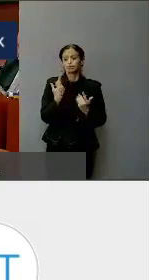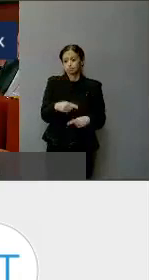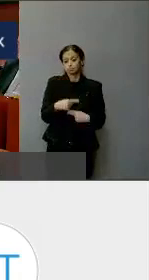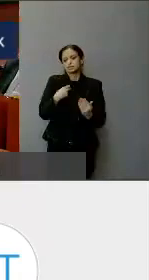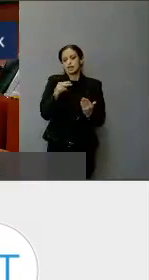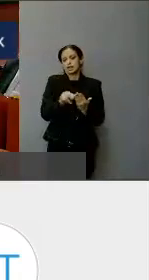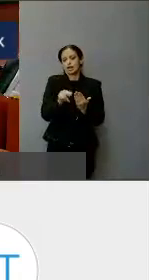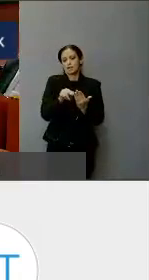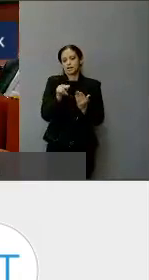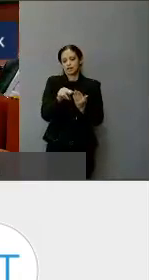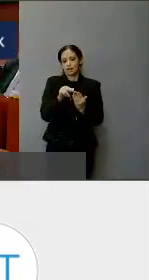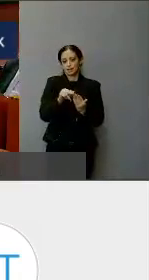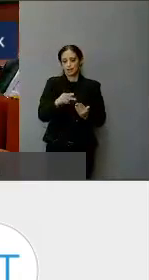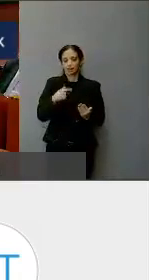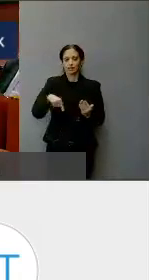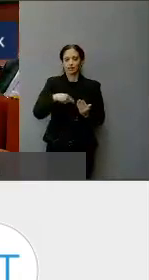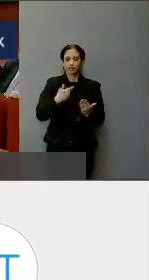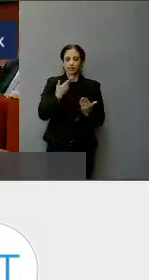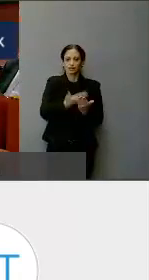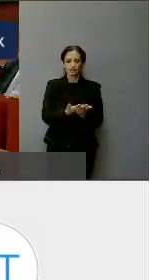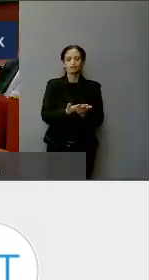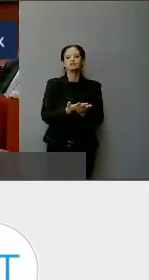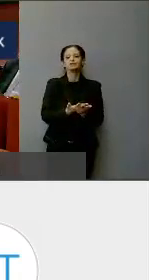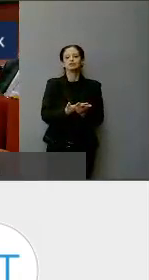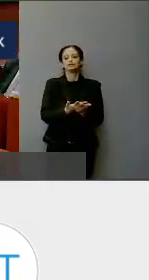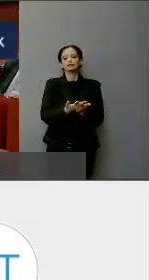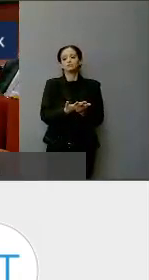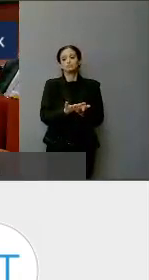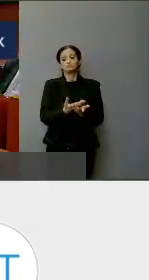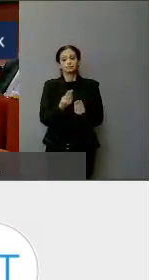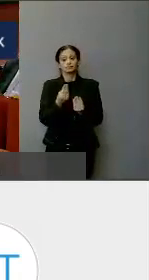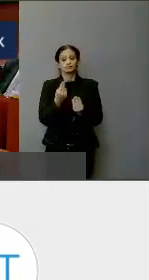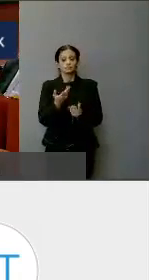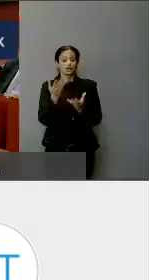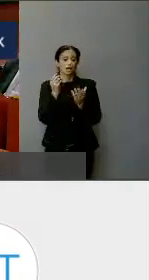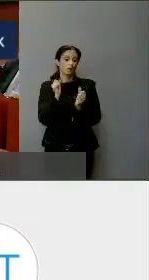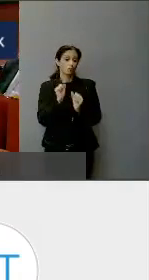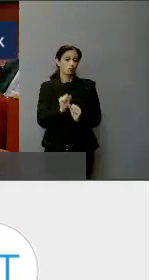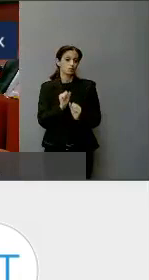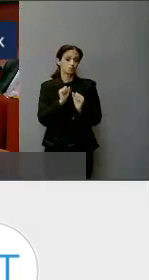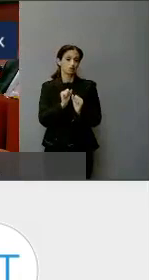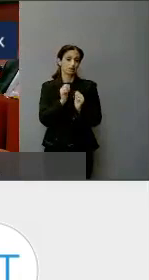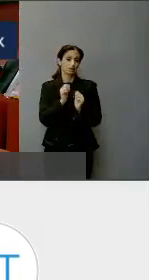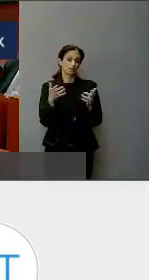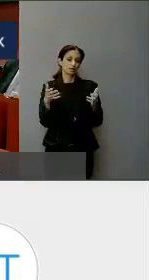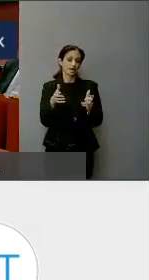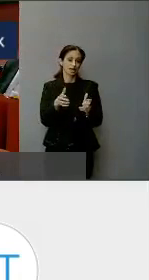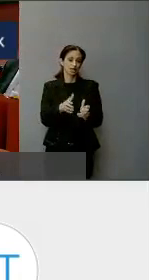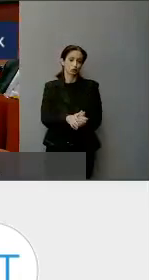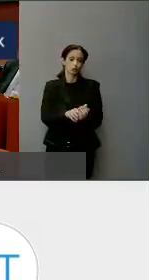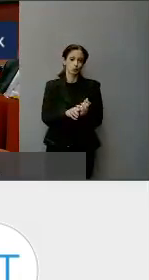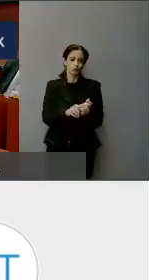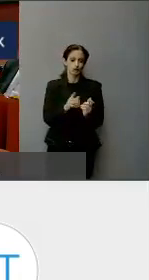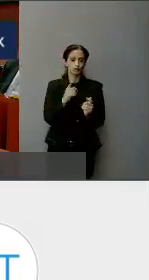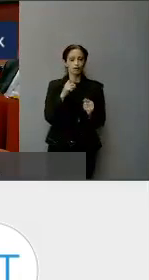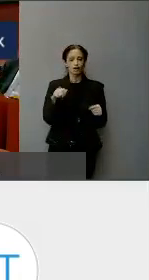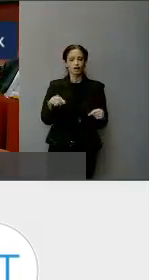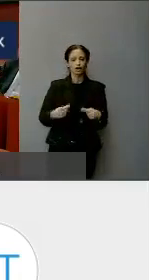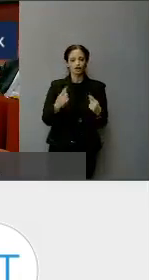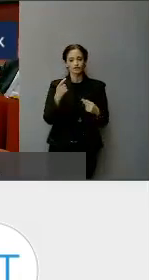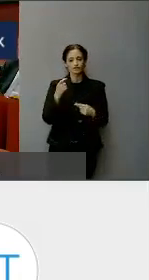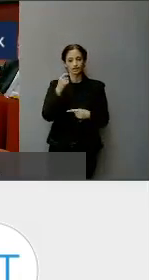volevamo proporvi la possibilità di ridurre rimandando a un tema del conflitto d'interessi che